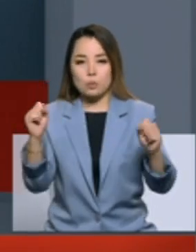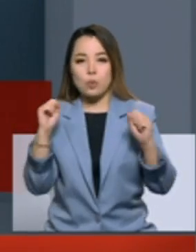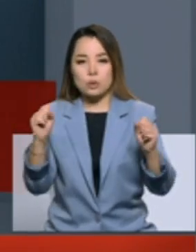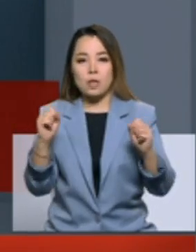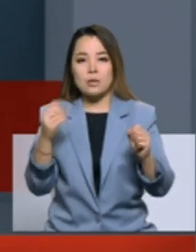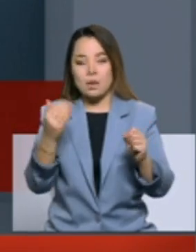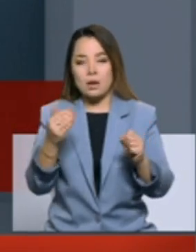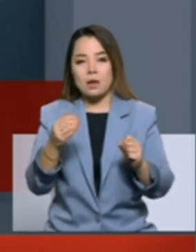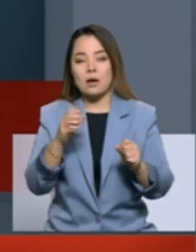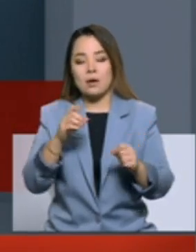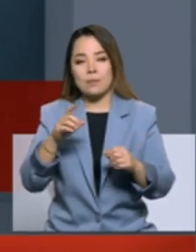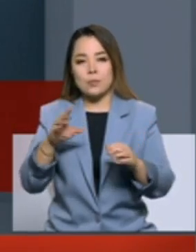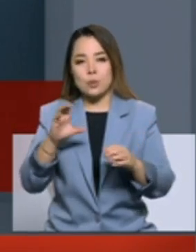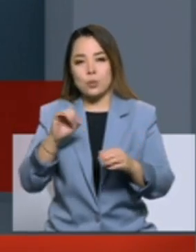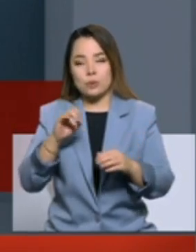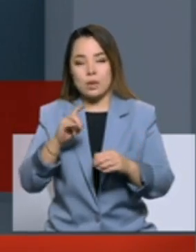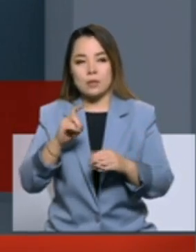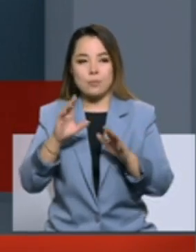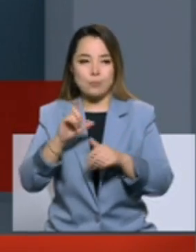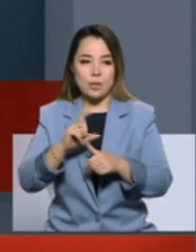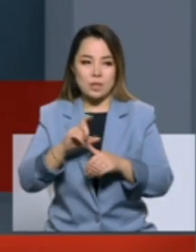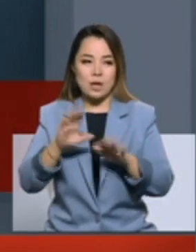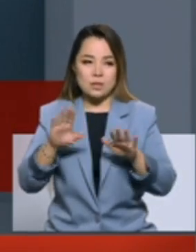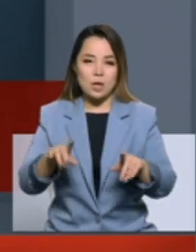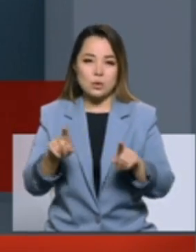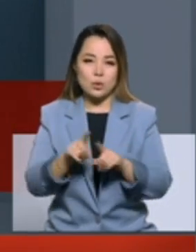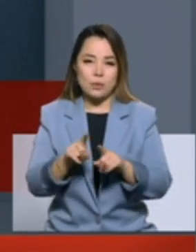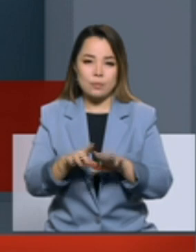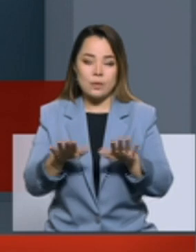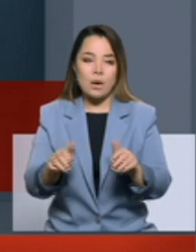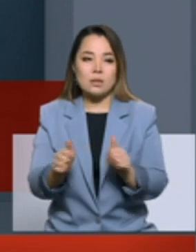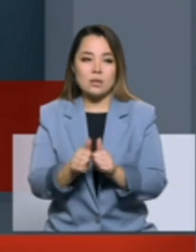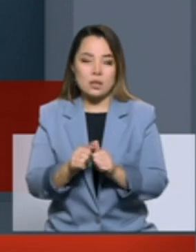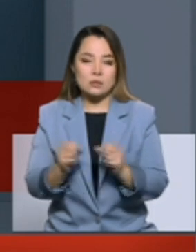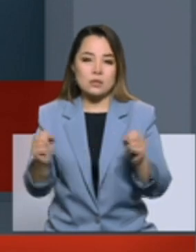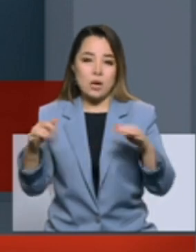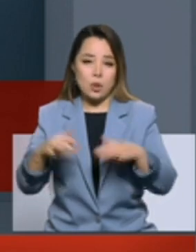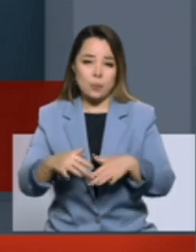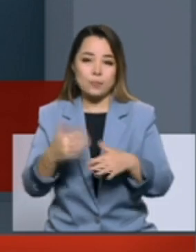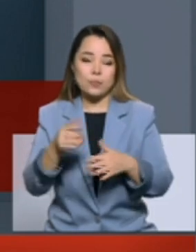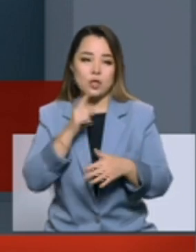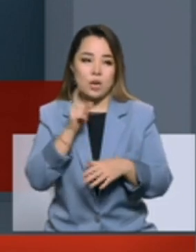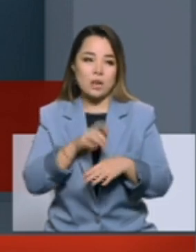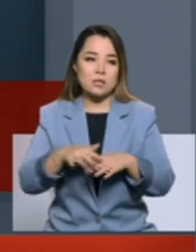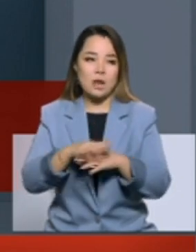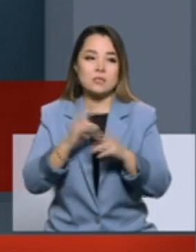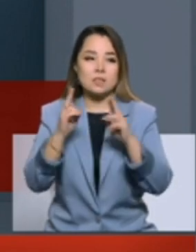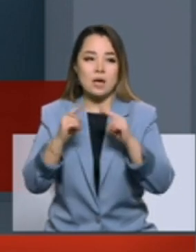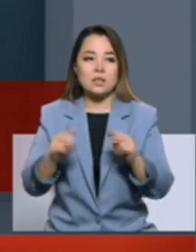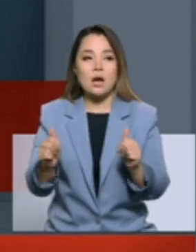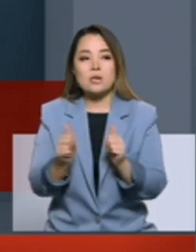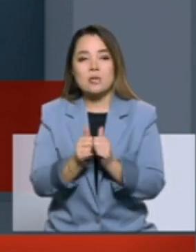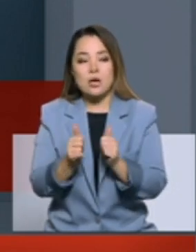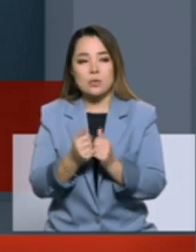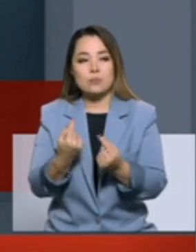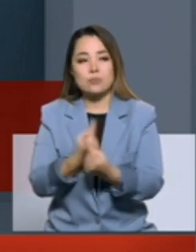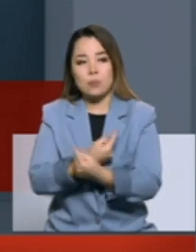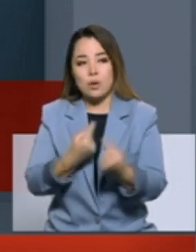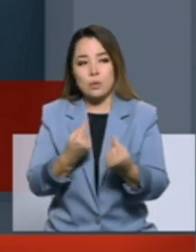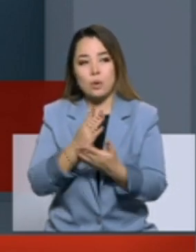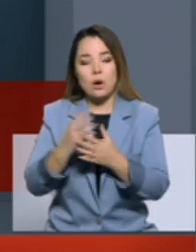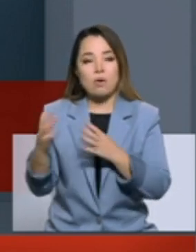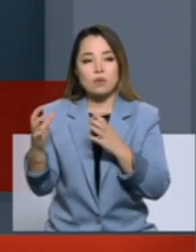кешені, Әзірет Сұлтан және Әбу Насыр әл-Фараби мешіті маңынан, сонымен қатар жастар сарай жанынан жүреді.